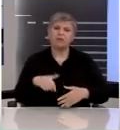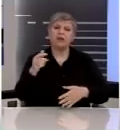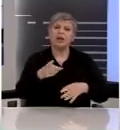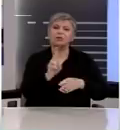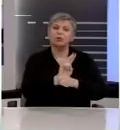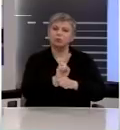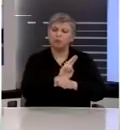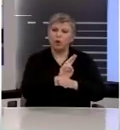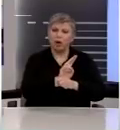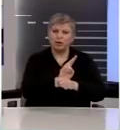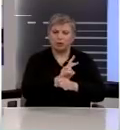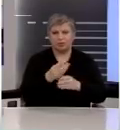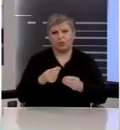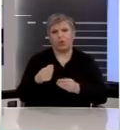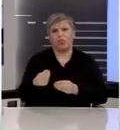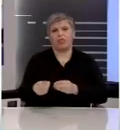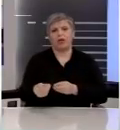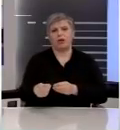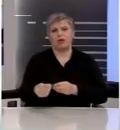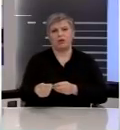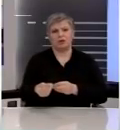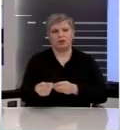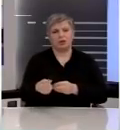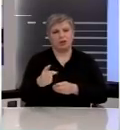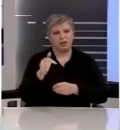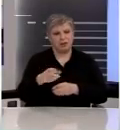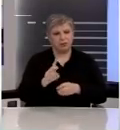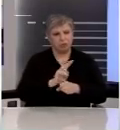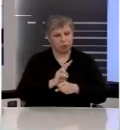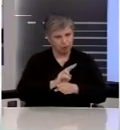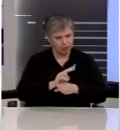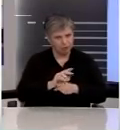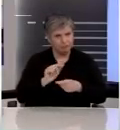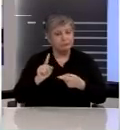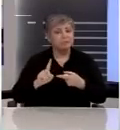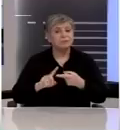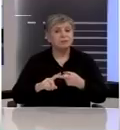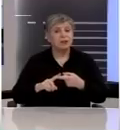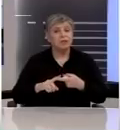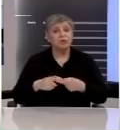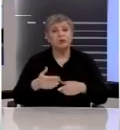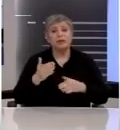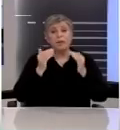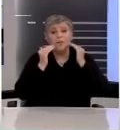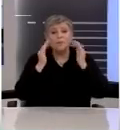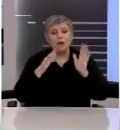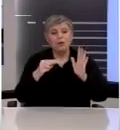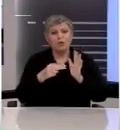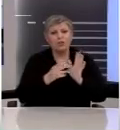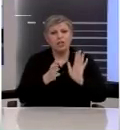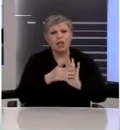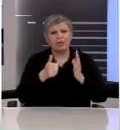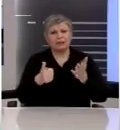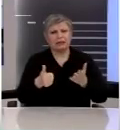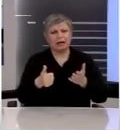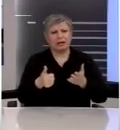Σας καταθέτω στα πρακτικά αυτά τα έγγραφα, τόσο την εξουσιοδότηση που παρουσίασε το Μάιο του 2016, αν και τα έχει καταθέσει και ο